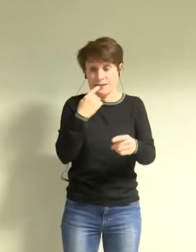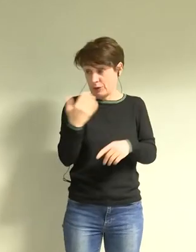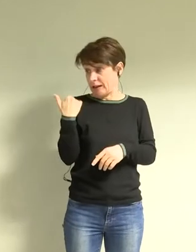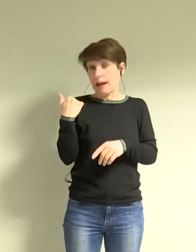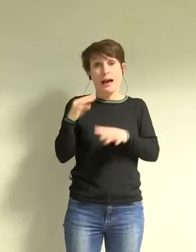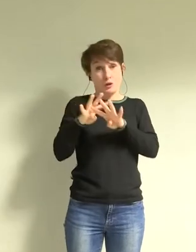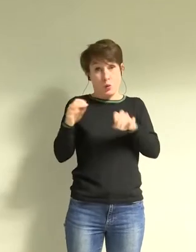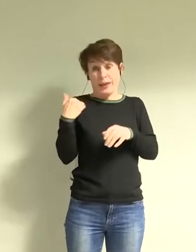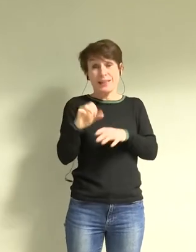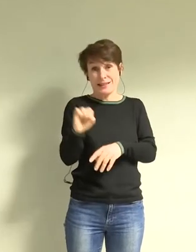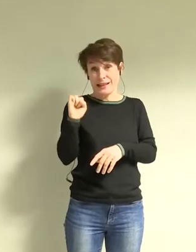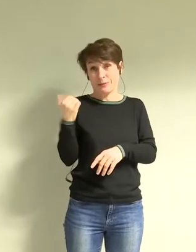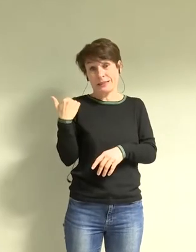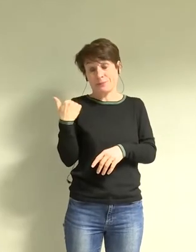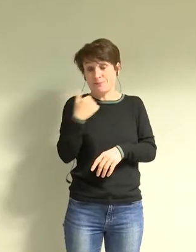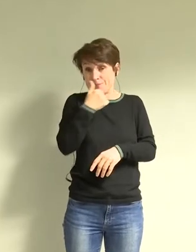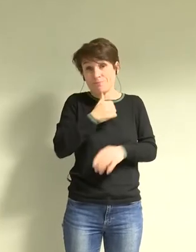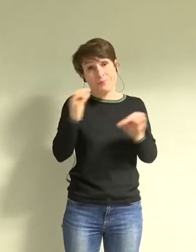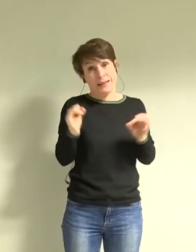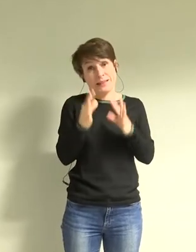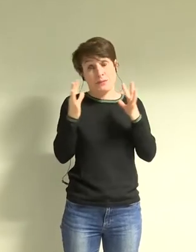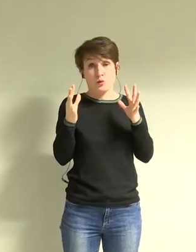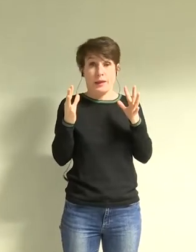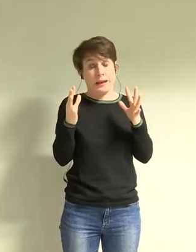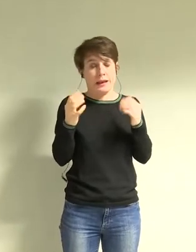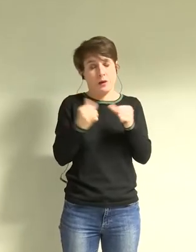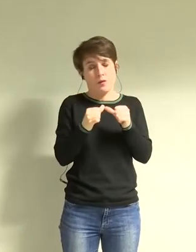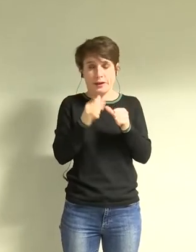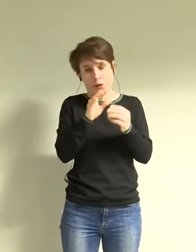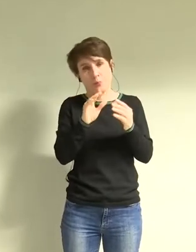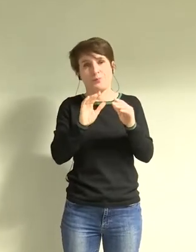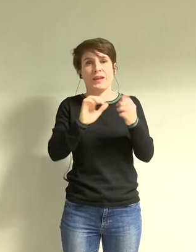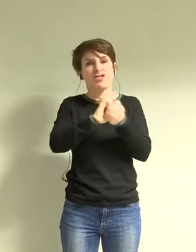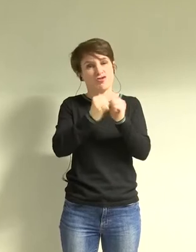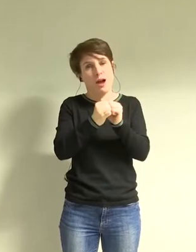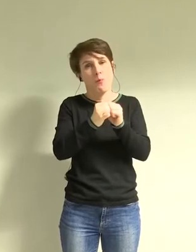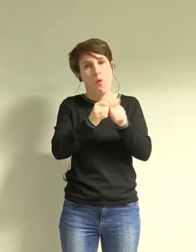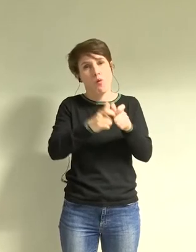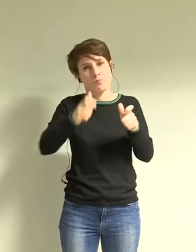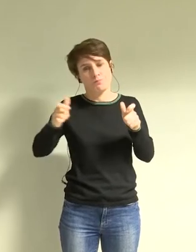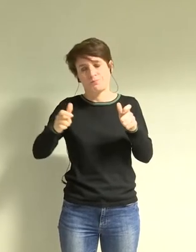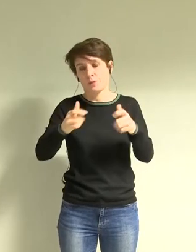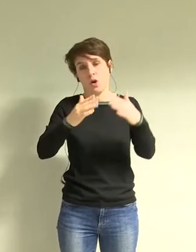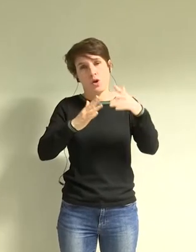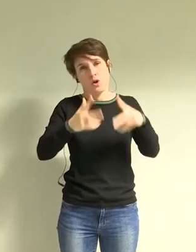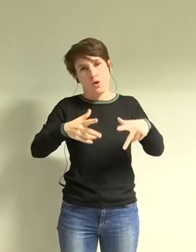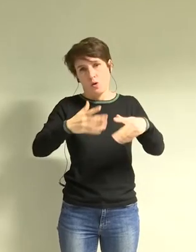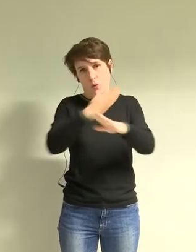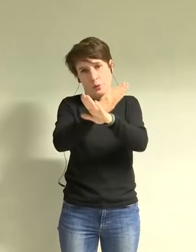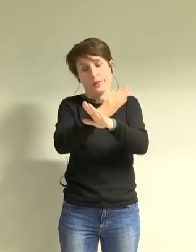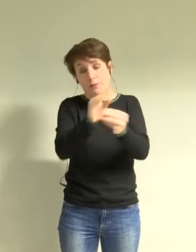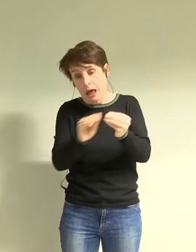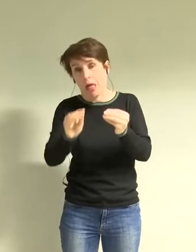samedi sur le fait de décaler au 28 février l'arrêt des centrales à charbon à ce stade elles le sont ses